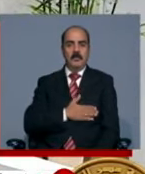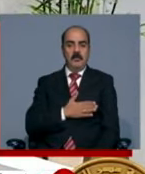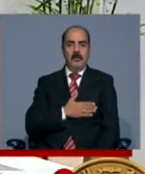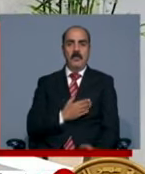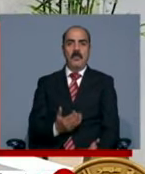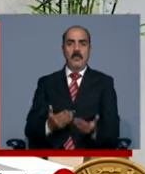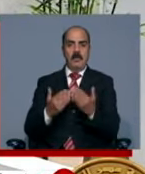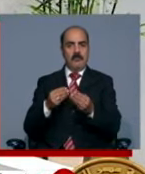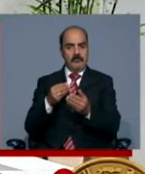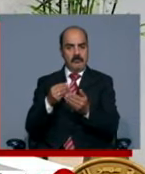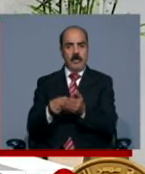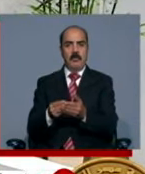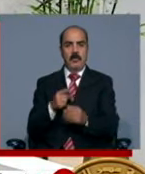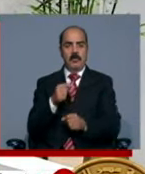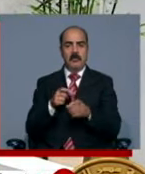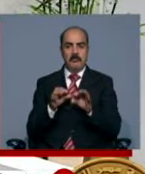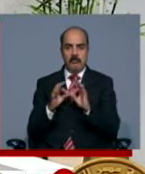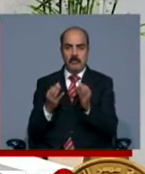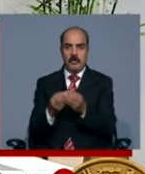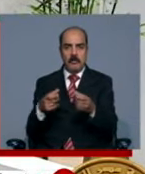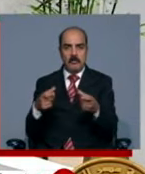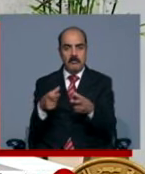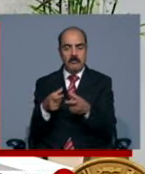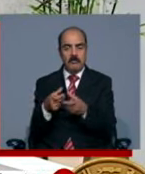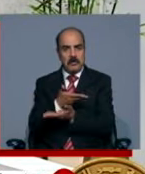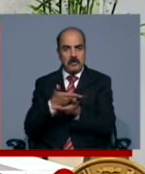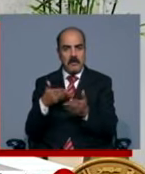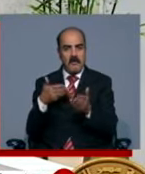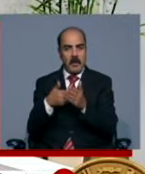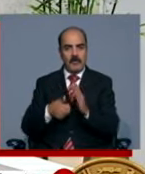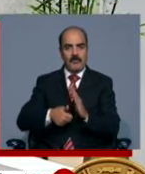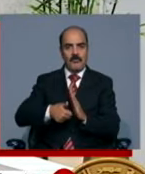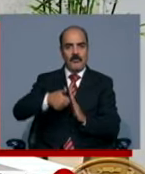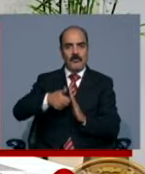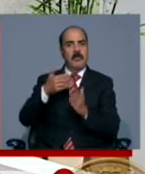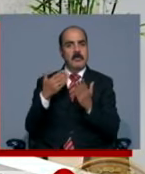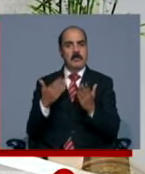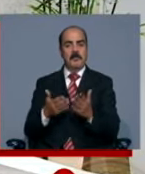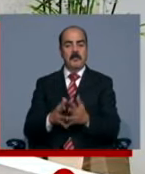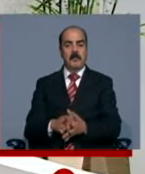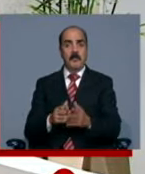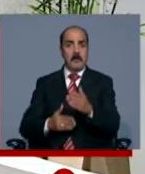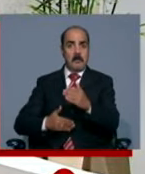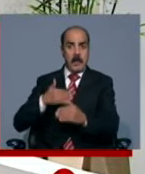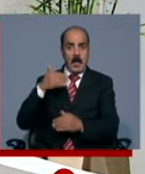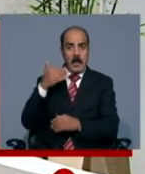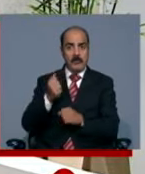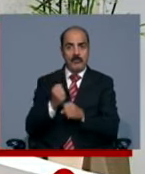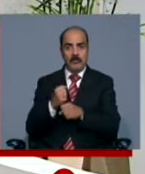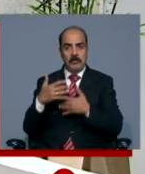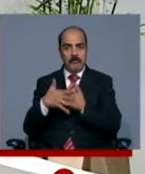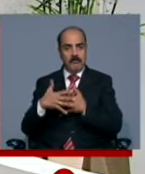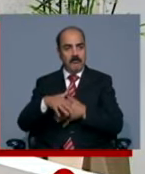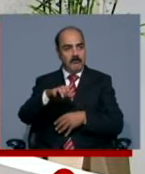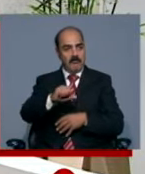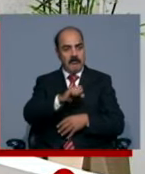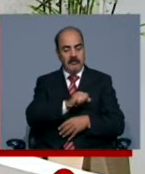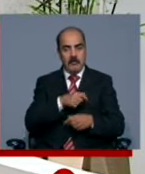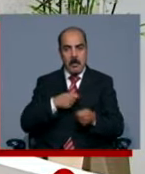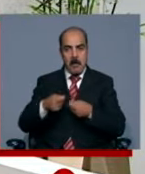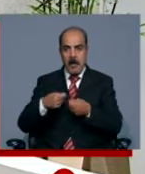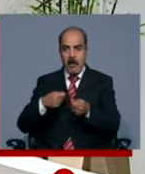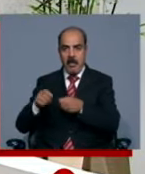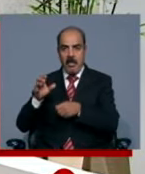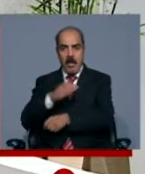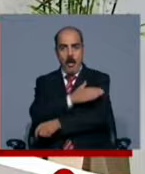تمنياتنا بخروج هذا المنتدى بنتائج ملموسة تسهم في تعزيز الاستثمارات والتعاون